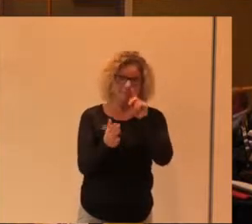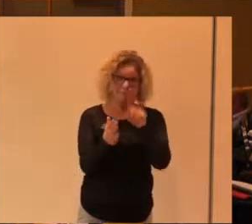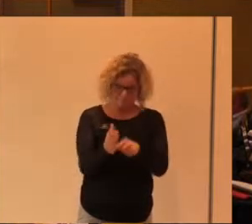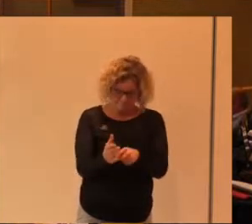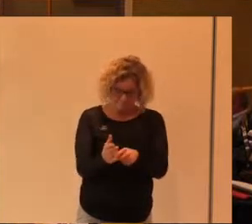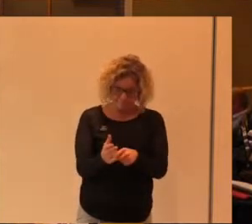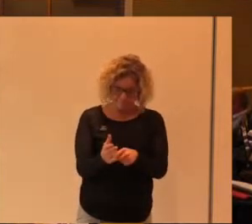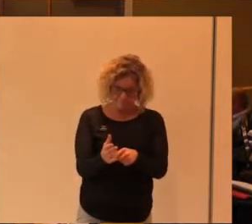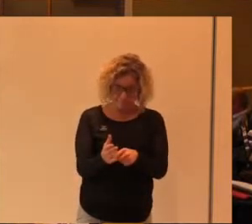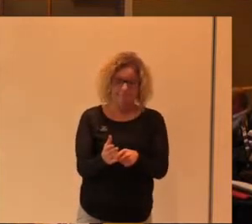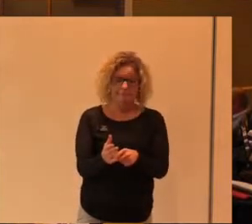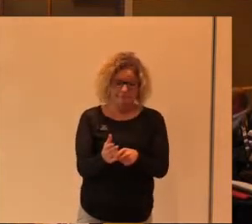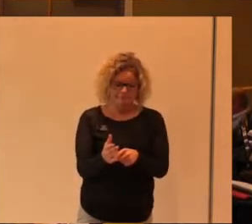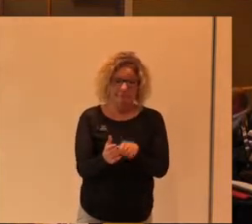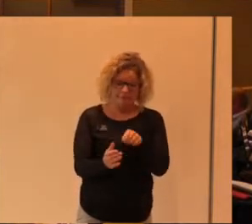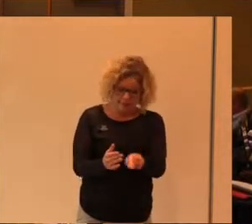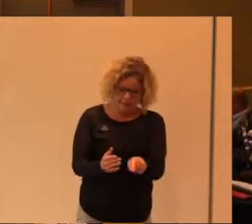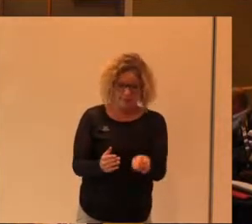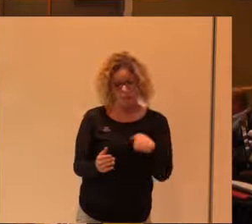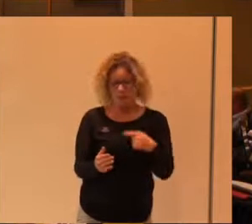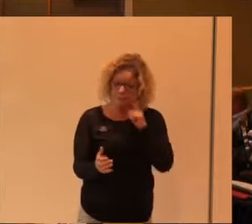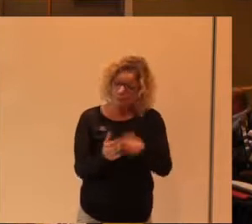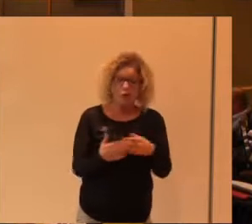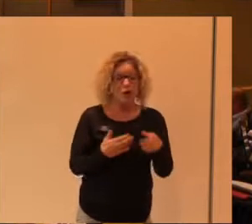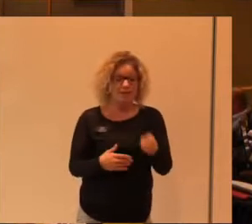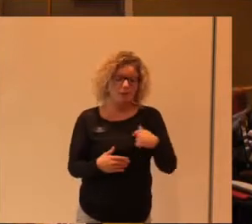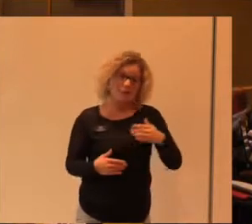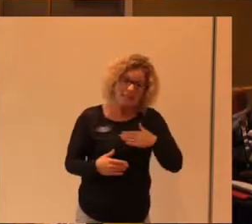att göra det hen vill eller måste.